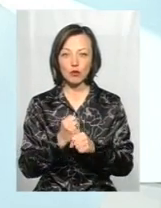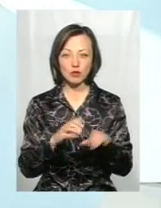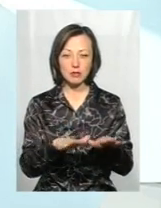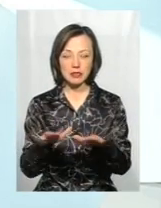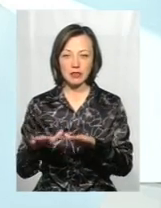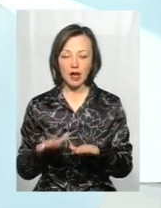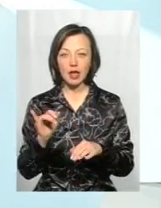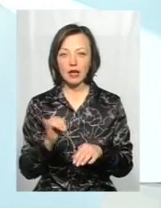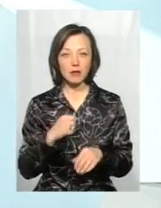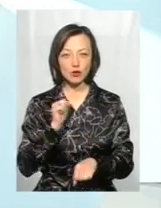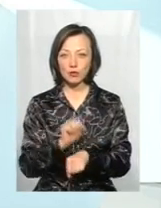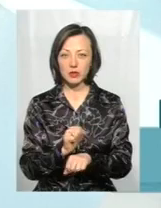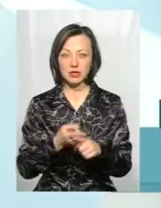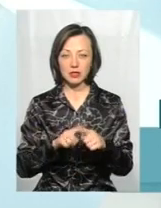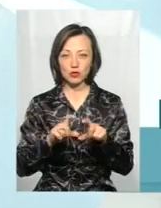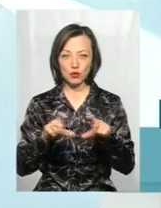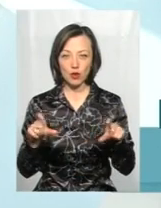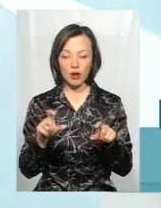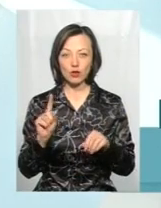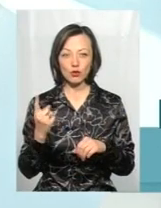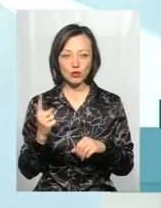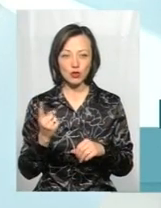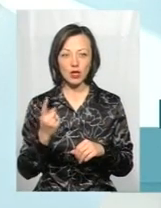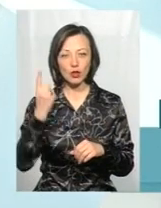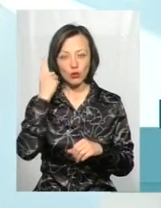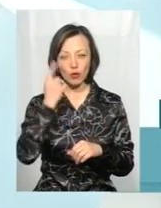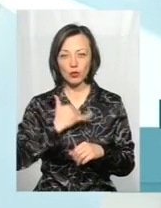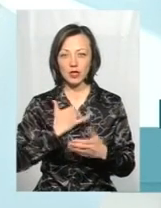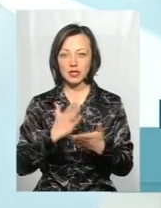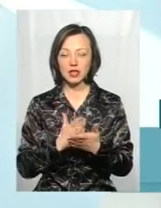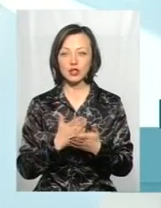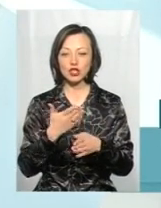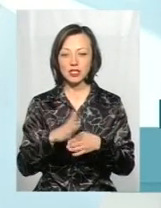місця. І ми не зупиняться тільки на нашій школі, тому що, я думаю, у нас є така